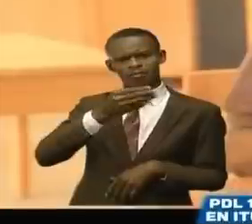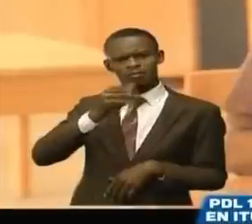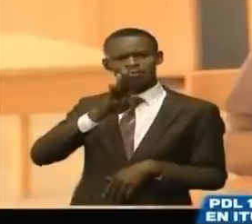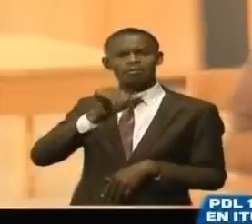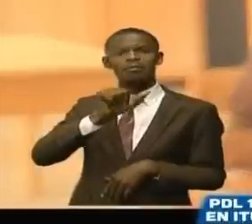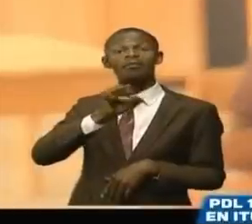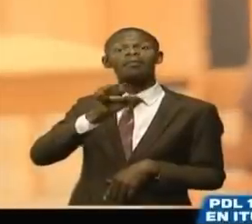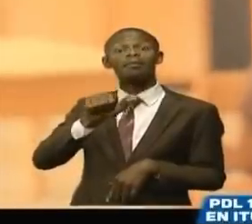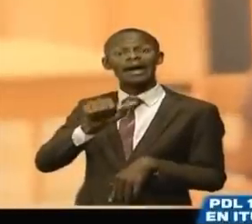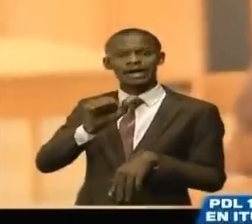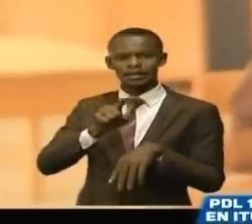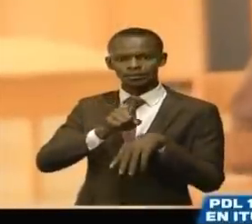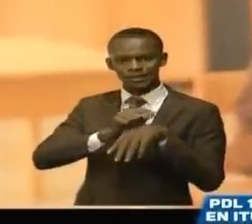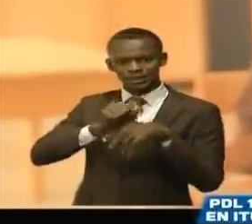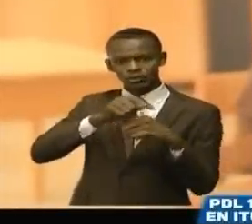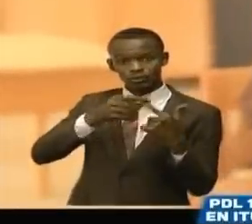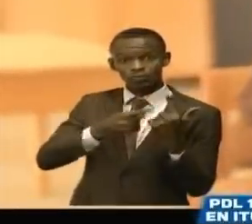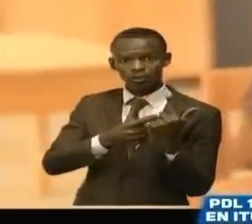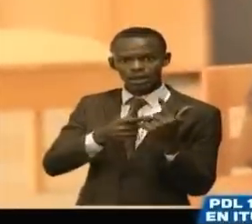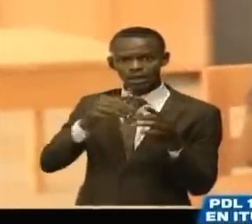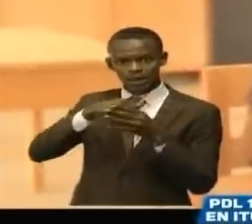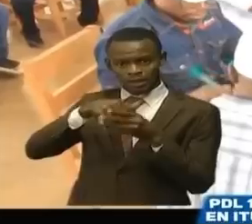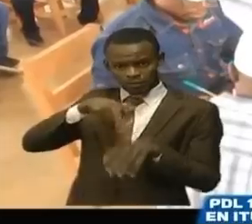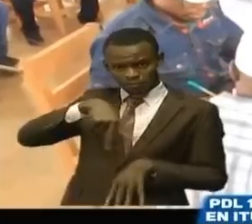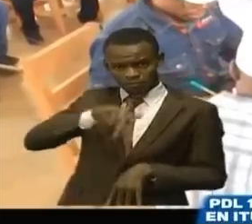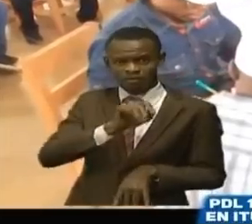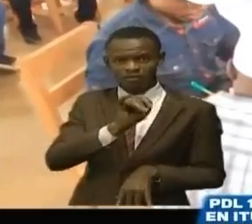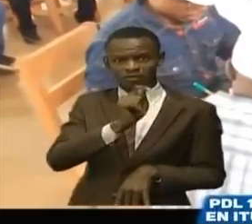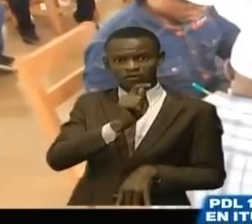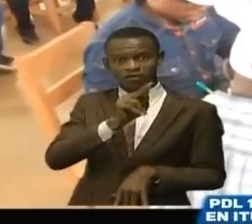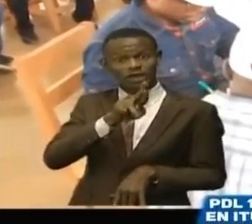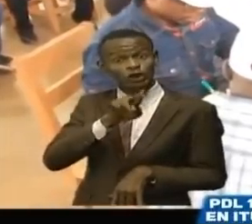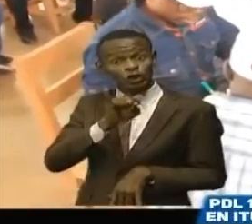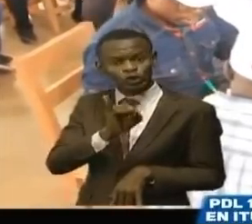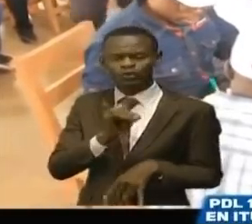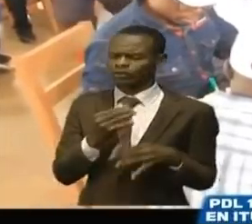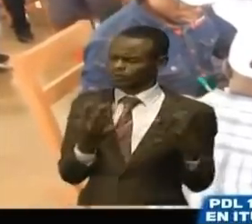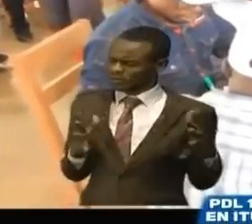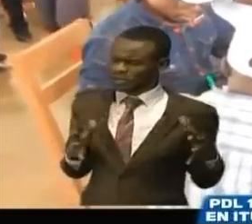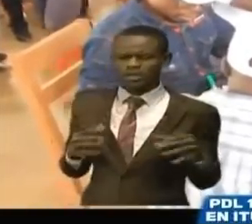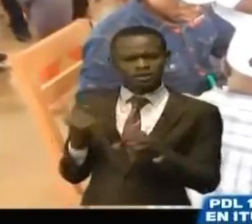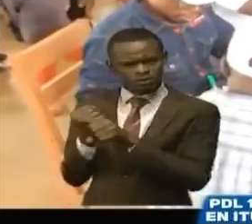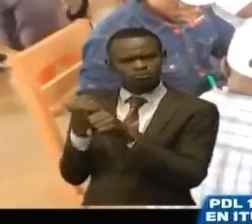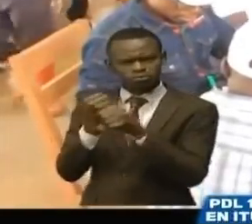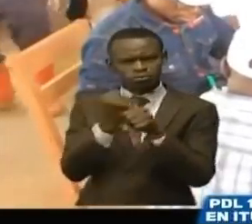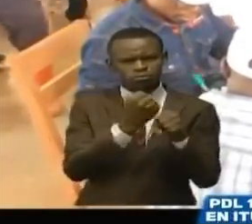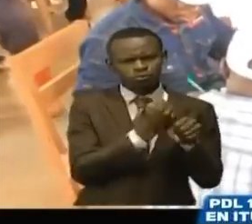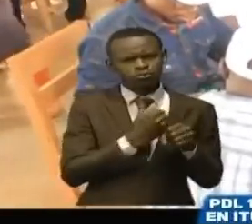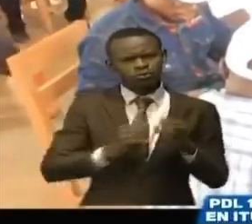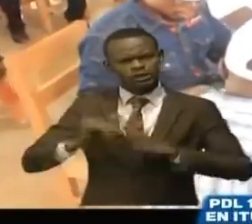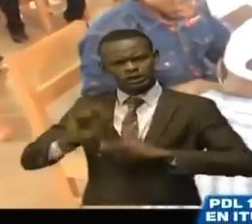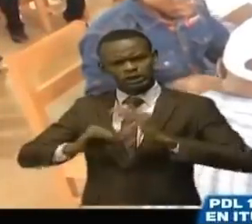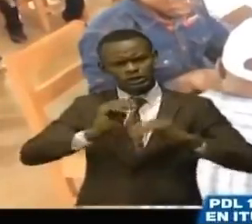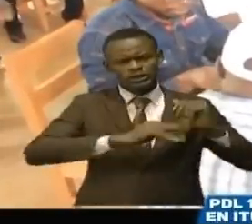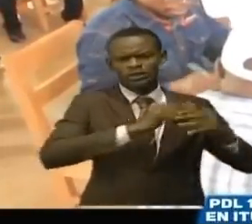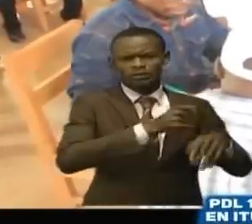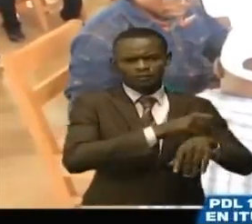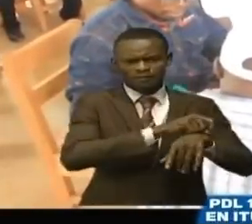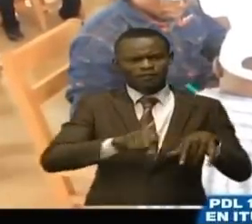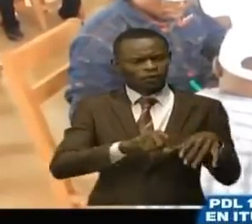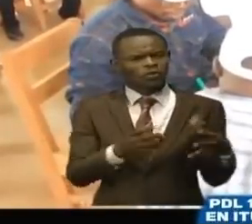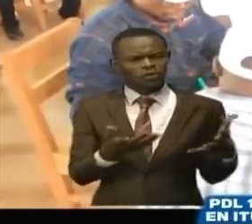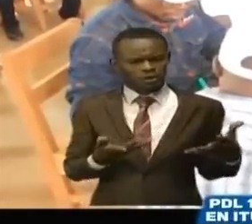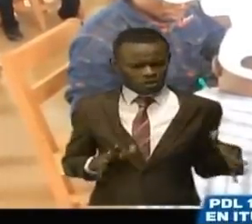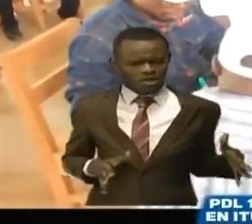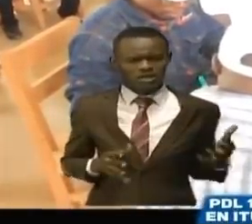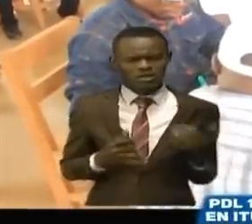République. Nous avons déjà réceptionné sur le plan technique des ouvrages. La remise provisoire va se